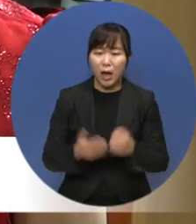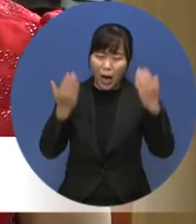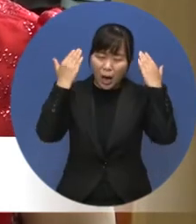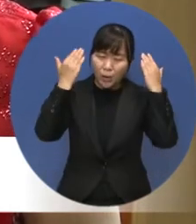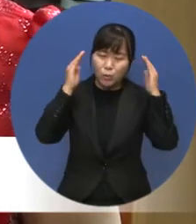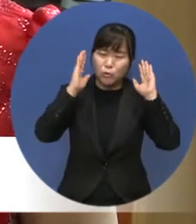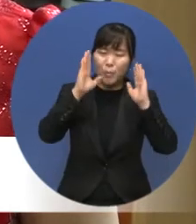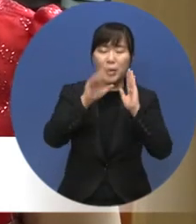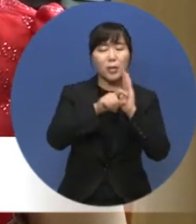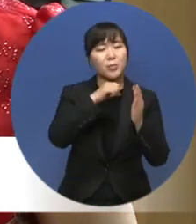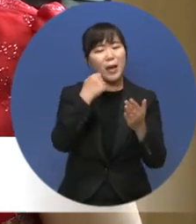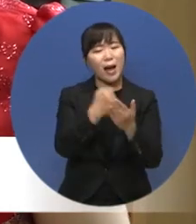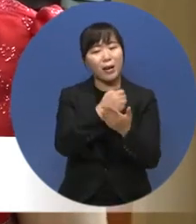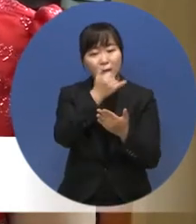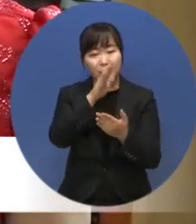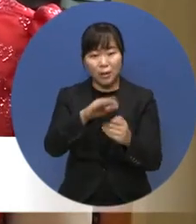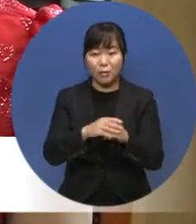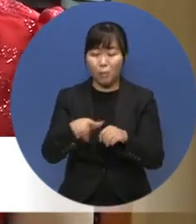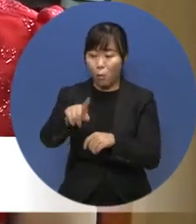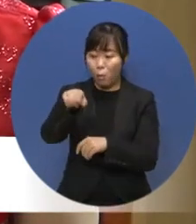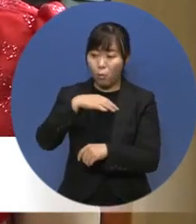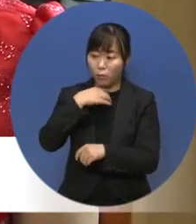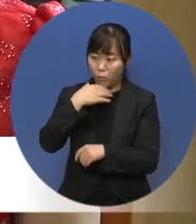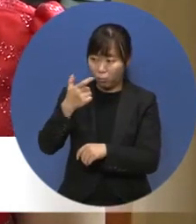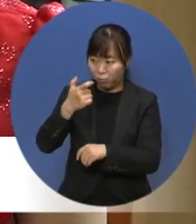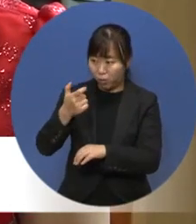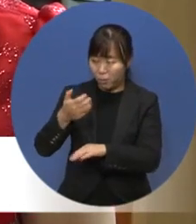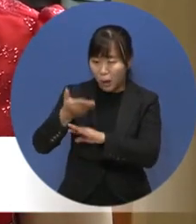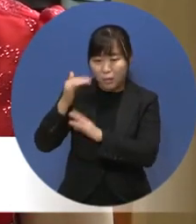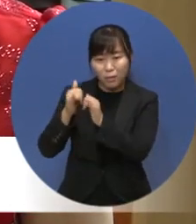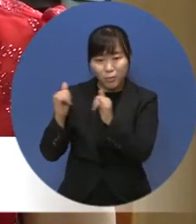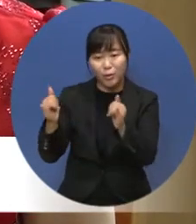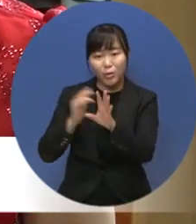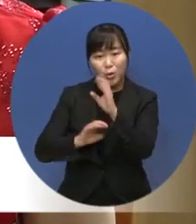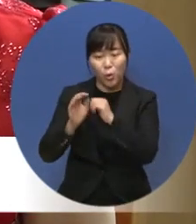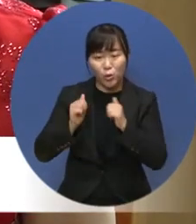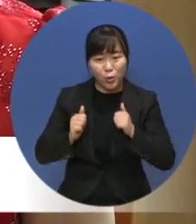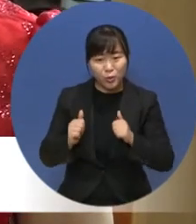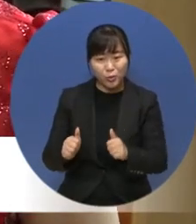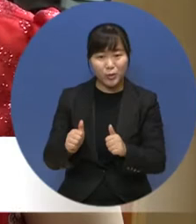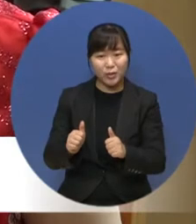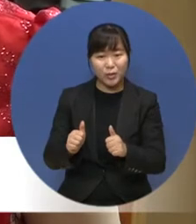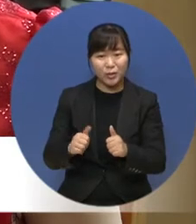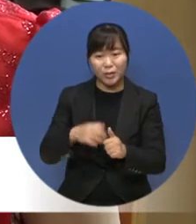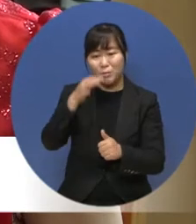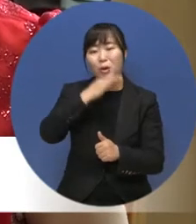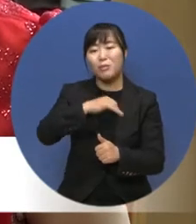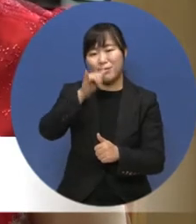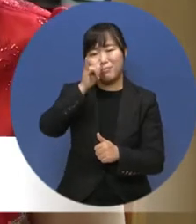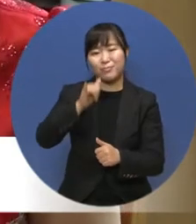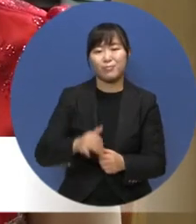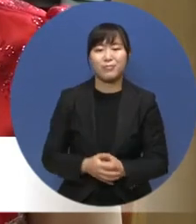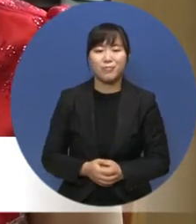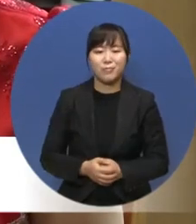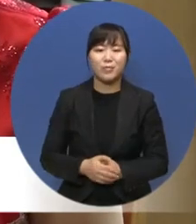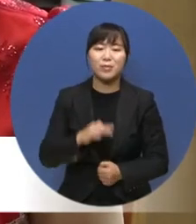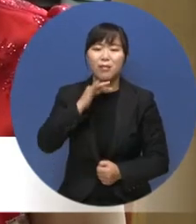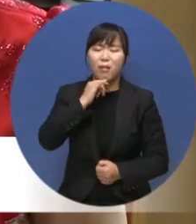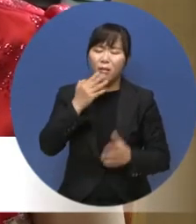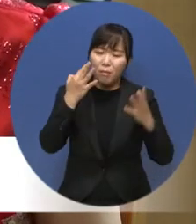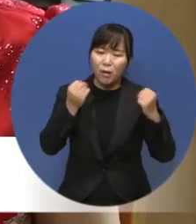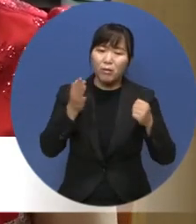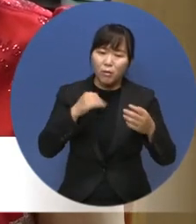조금 아쉽거든요. 근데 오히려 이분들이 더 열심히 한다는 거가 또 보람이 있기도 해요. 그래서 나이